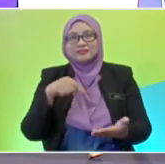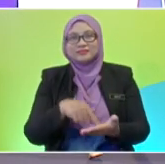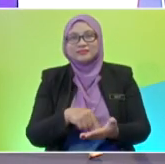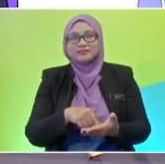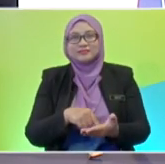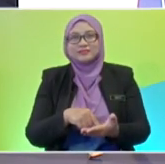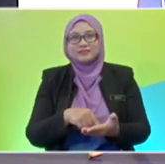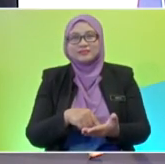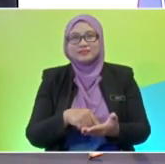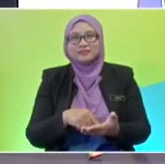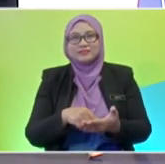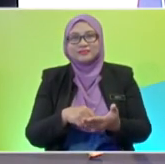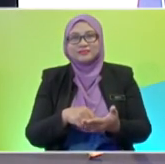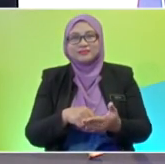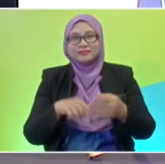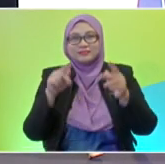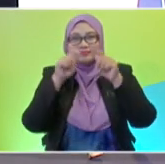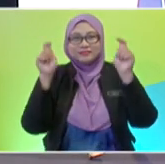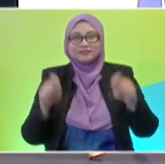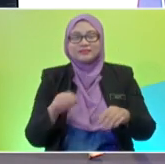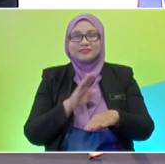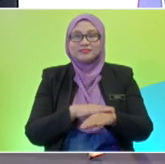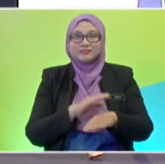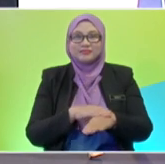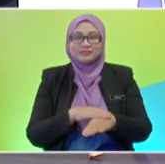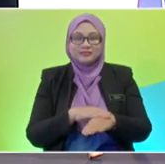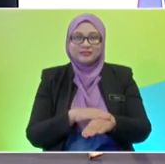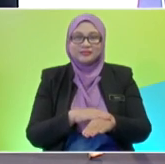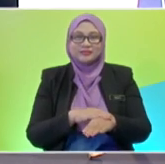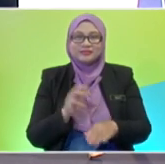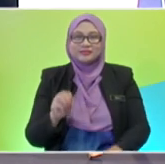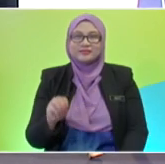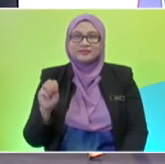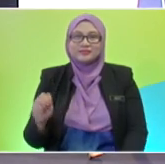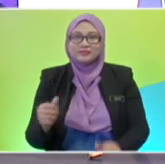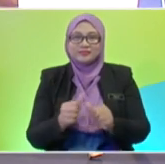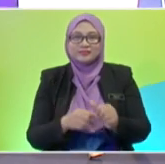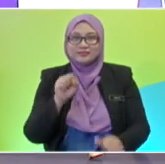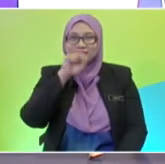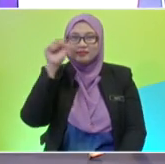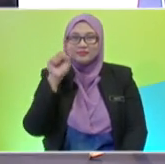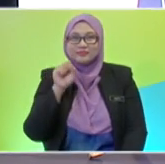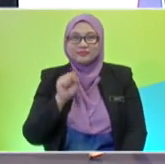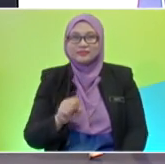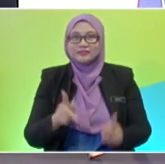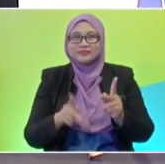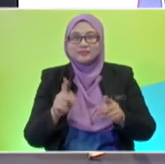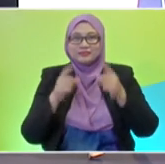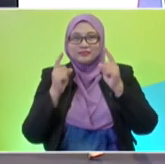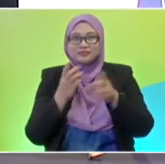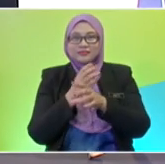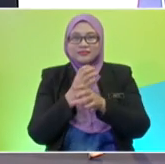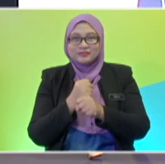murid-murid Oke soal 4 soal untuk setiap murid jawab dan sekiranya dapat dan berjaya cukup bagi